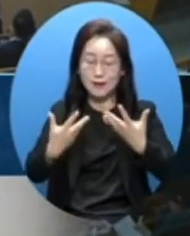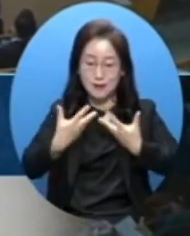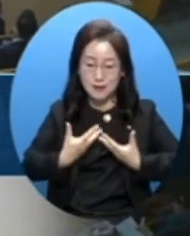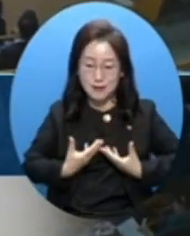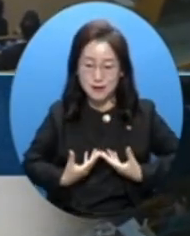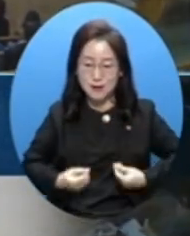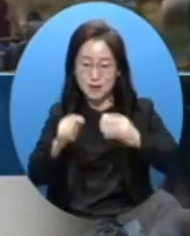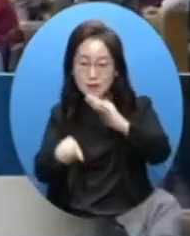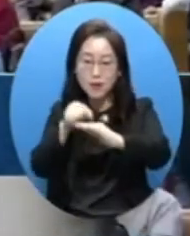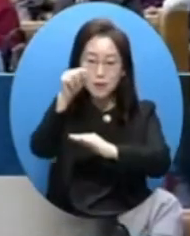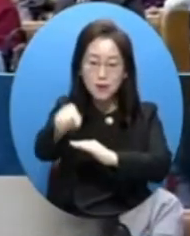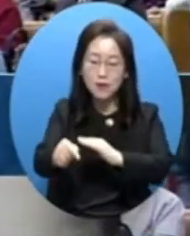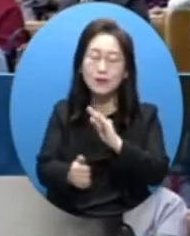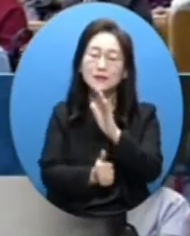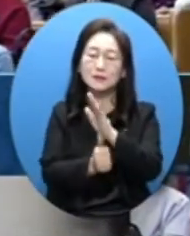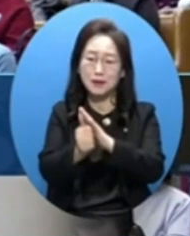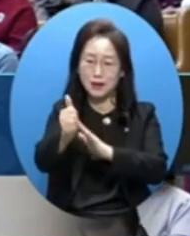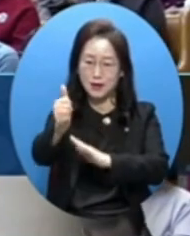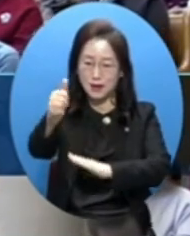희망으로,